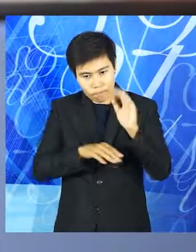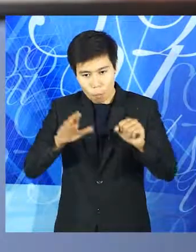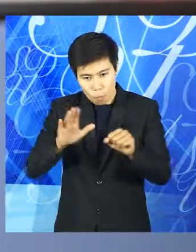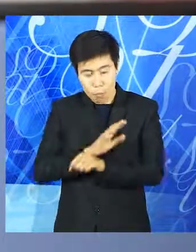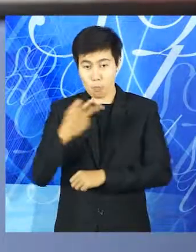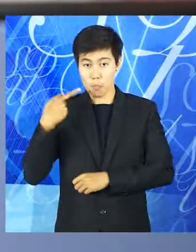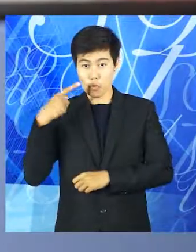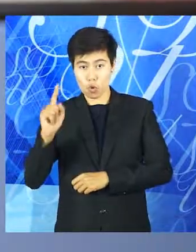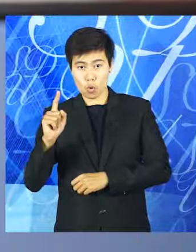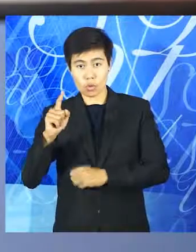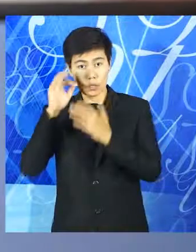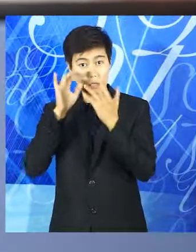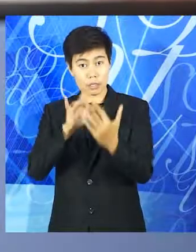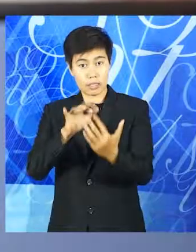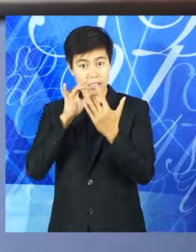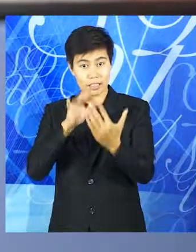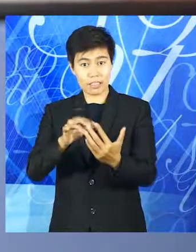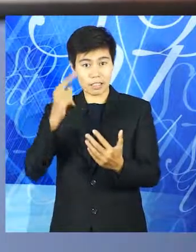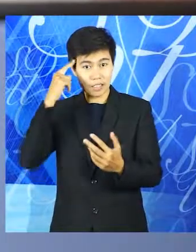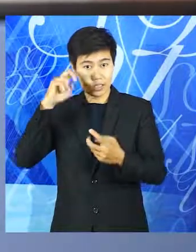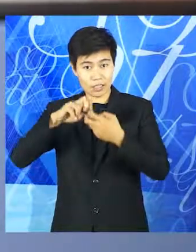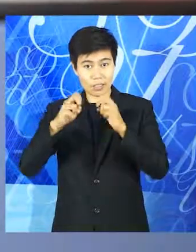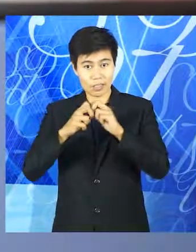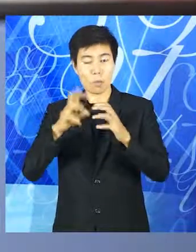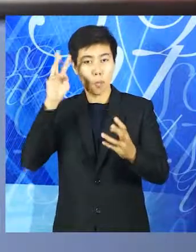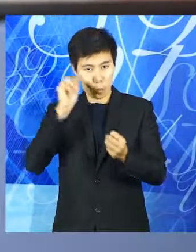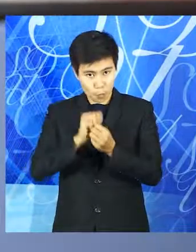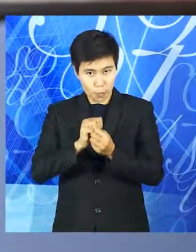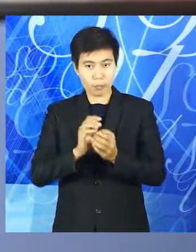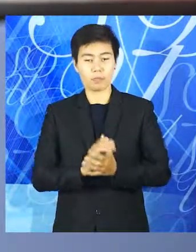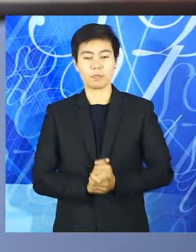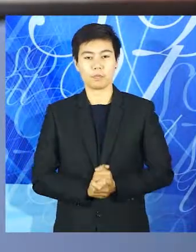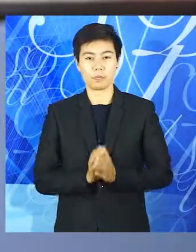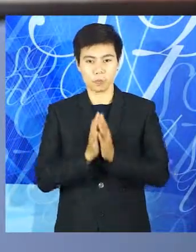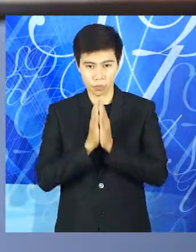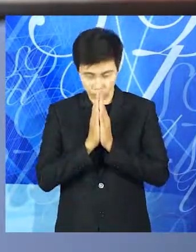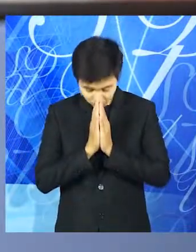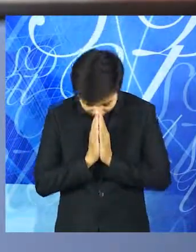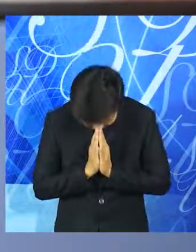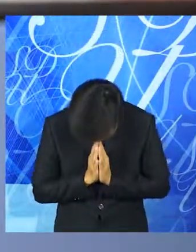ชน์ในการสื่อสารสำหรับเด็กออทิสติกต่อไปค่ะสวัสดีค่ะ